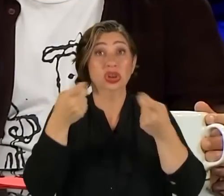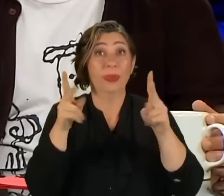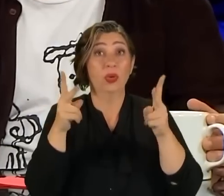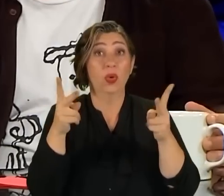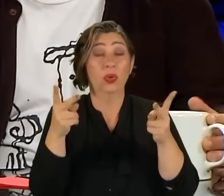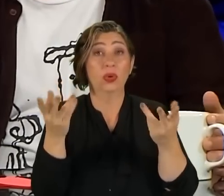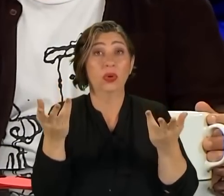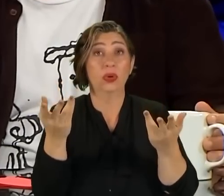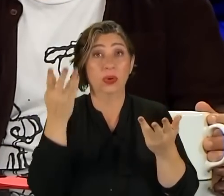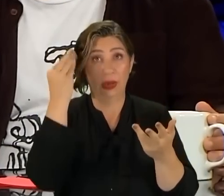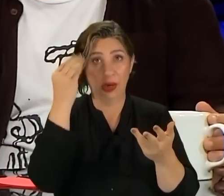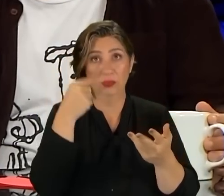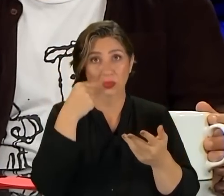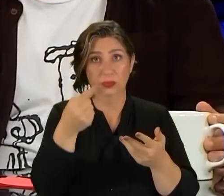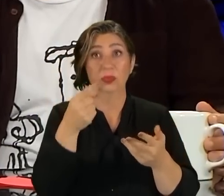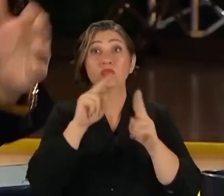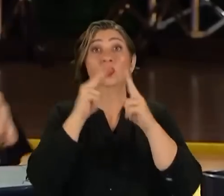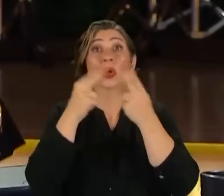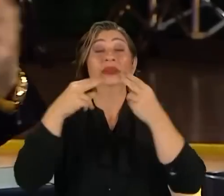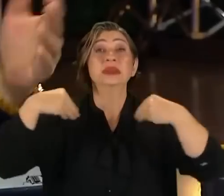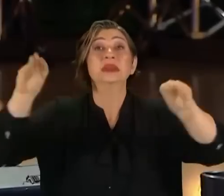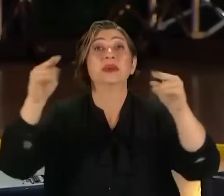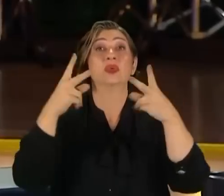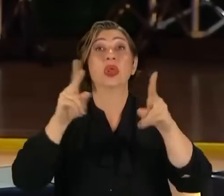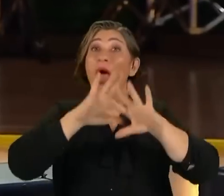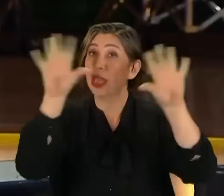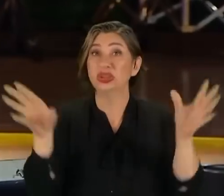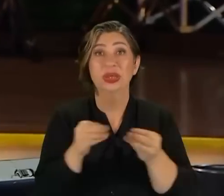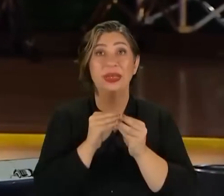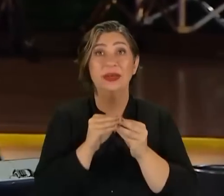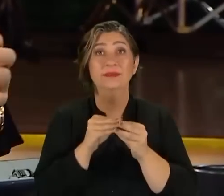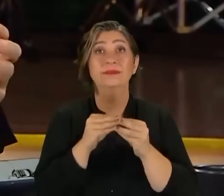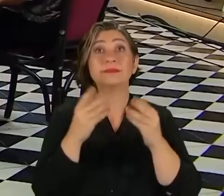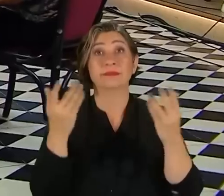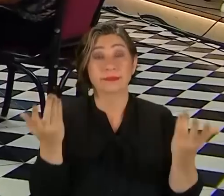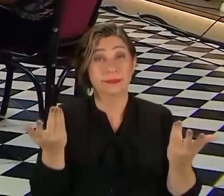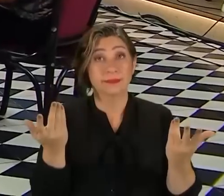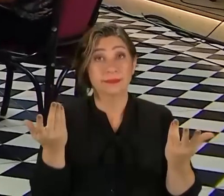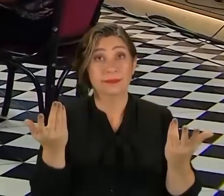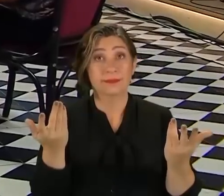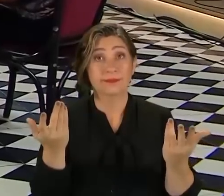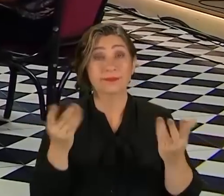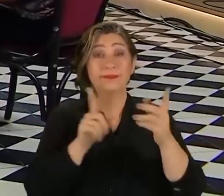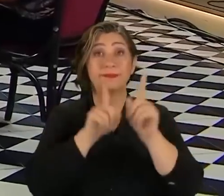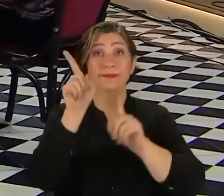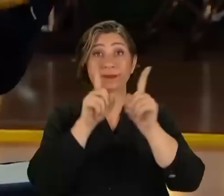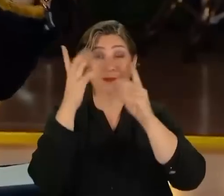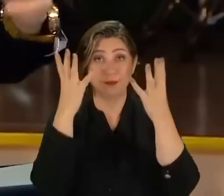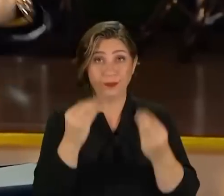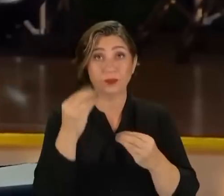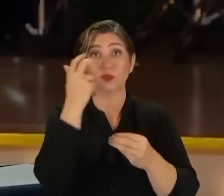Çalışabiliyorlar. Yani çalışabiliyorlar anlamında. Dünyaya satabiliyorlar her şeylerini. Tabii ki internetin